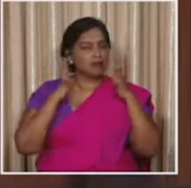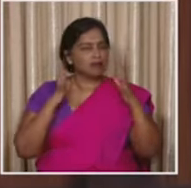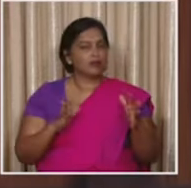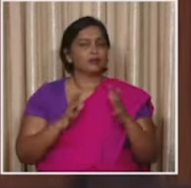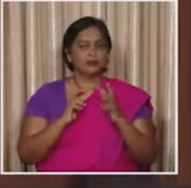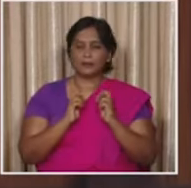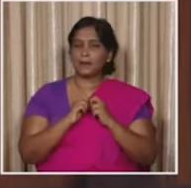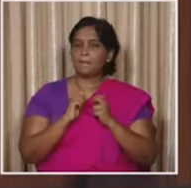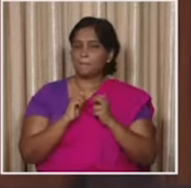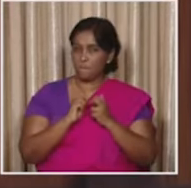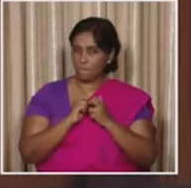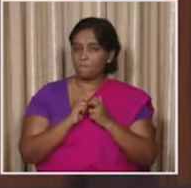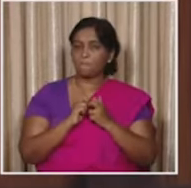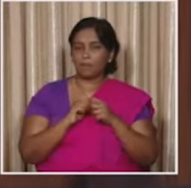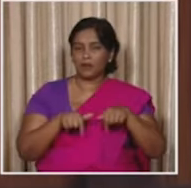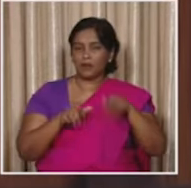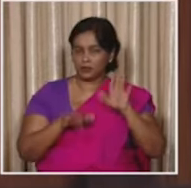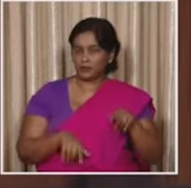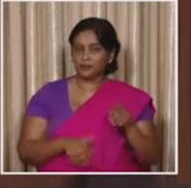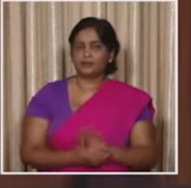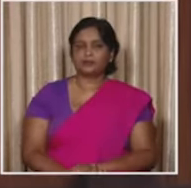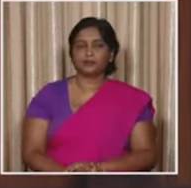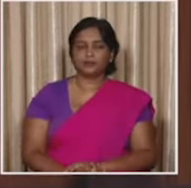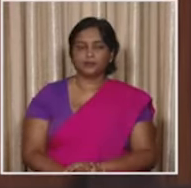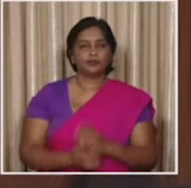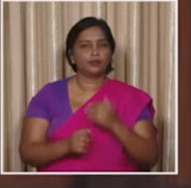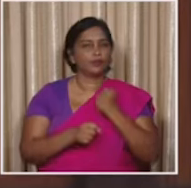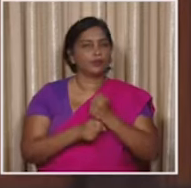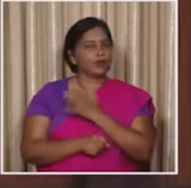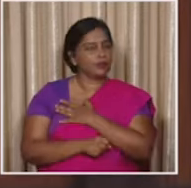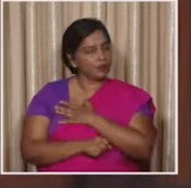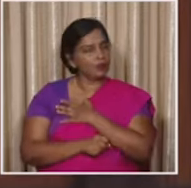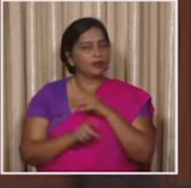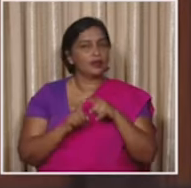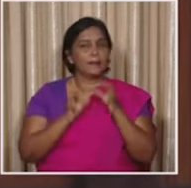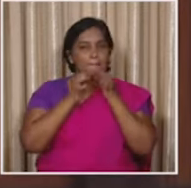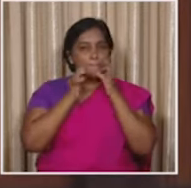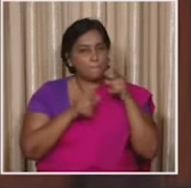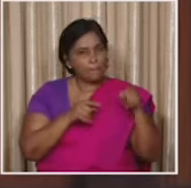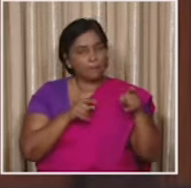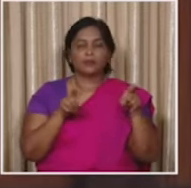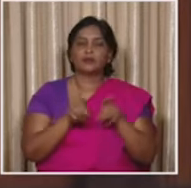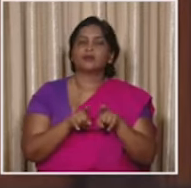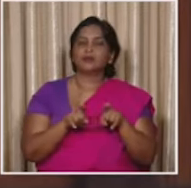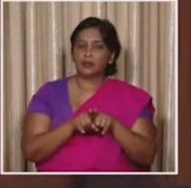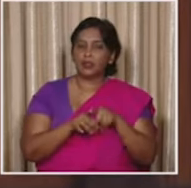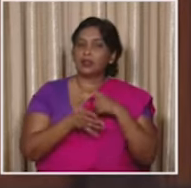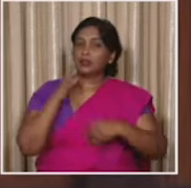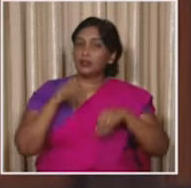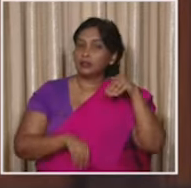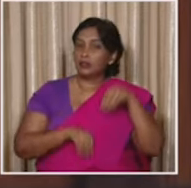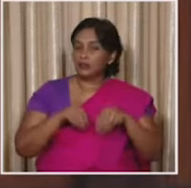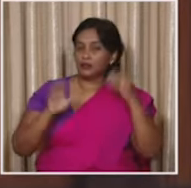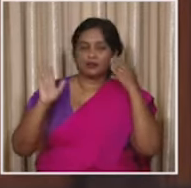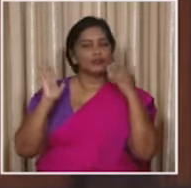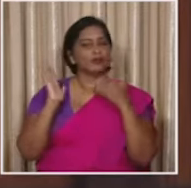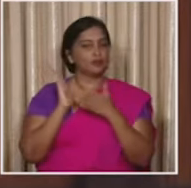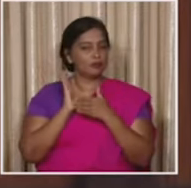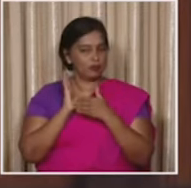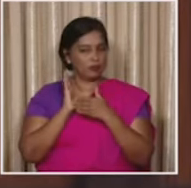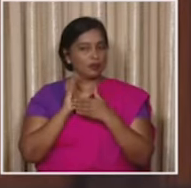இருக்கு. அதான் இந்த கோட்டாபே ராஜபக்ச மற்றும் பசில் ராஜபக்ச அவருடைய அரசியலே அவங்களுடைய மூல தங்களுடைய கால் ஊண்டி